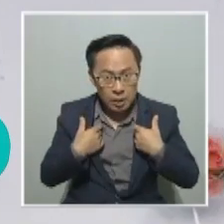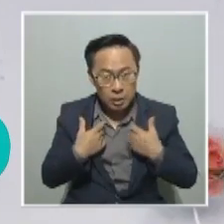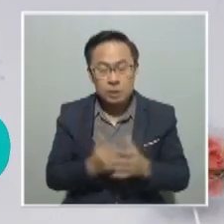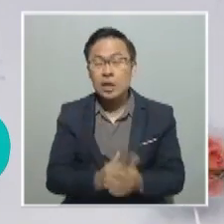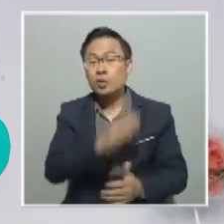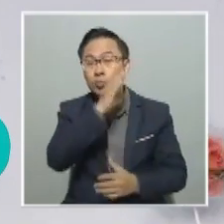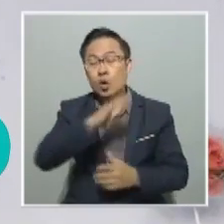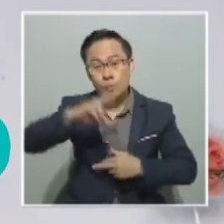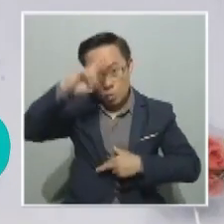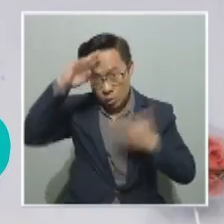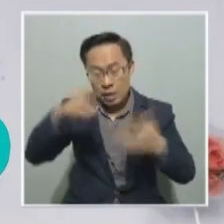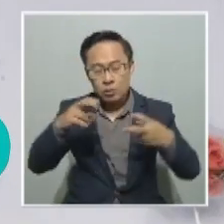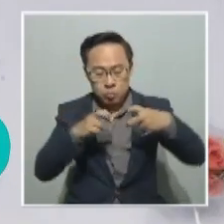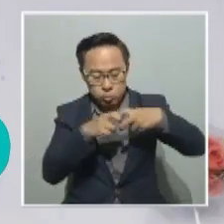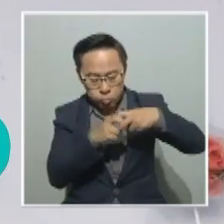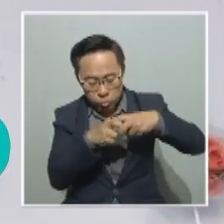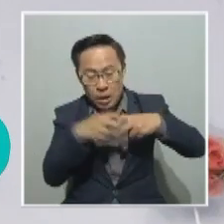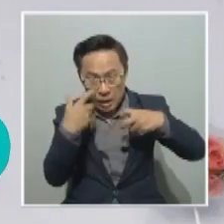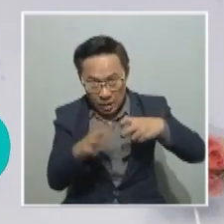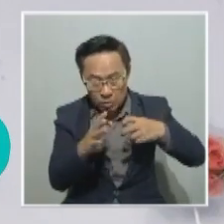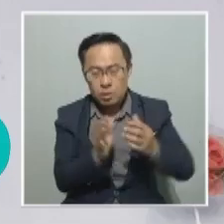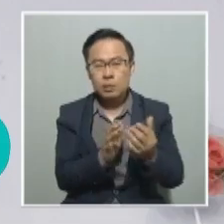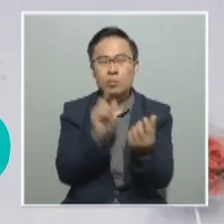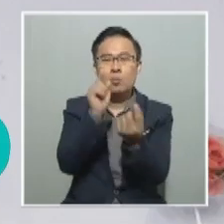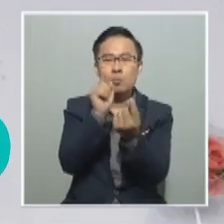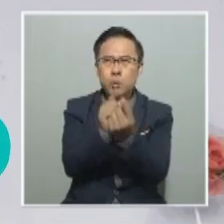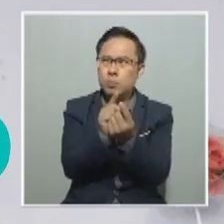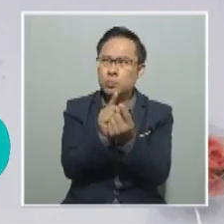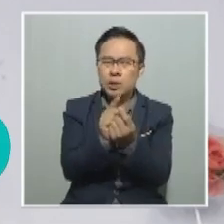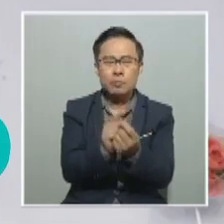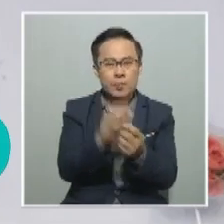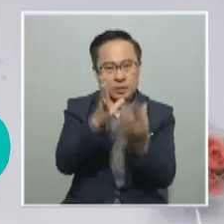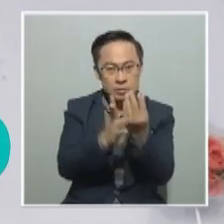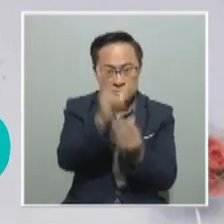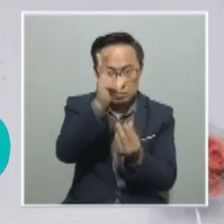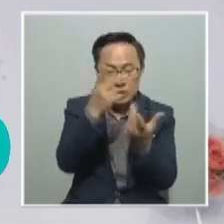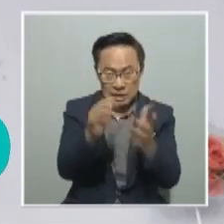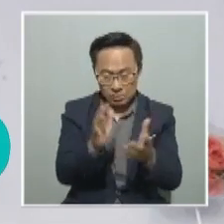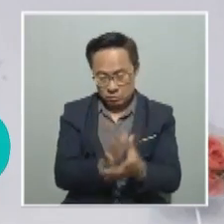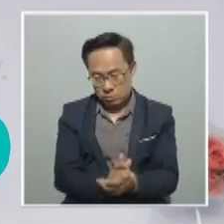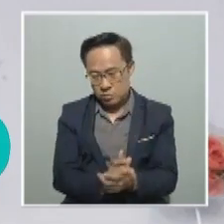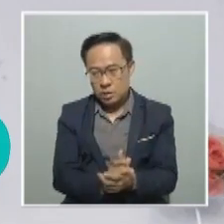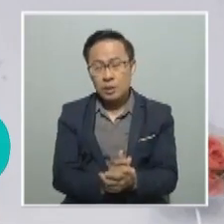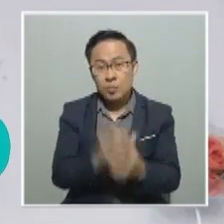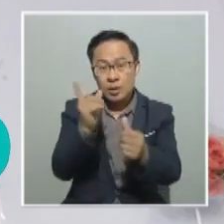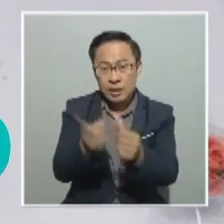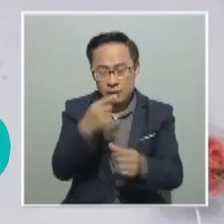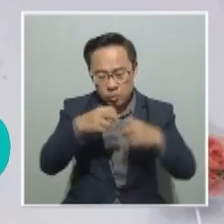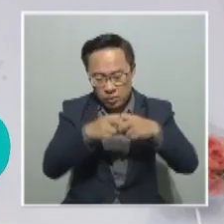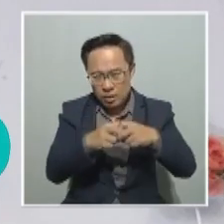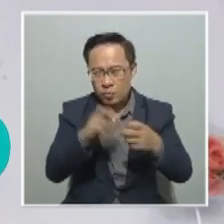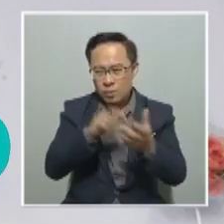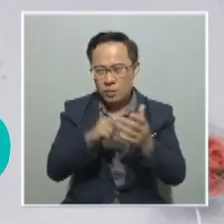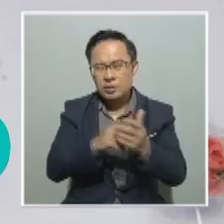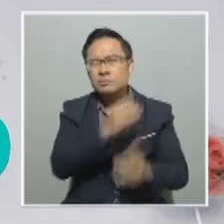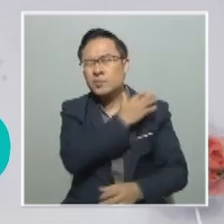ล่ติดไปแล้วนะฮะส่วนใหญ่เนี่ยคนไข้จะมาหลังจากที่เป็นไปแล้วประมาณสัก 2-3 สัปดาห ์ เพราะแรกๆเนี่ยนะคนเราเนี่ยเขาจะชอบ